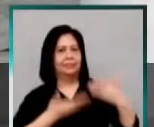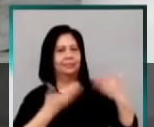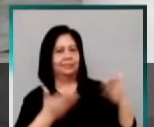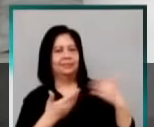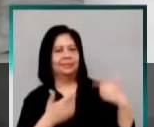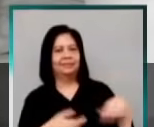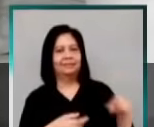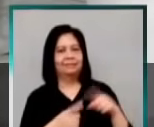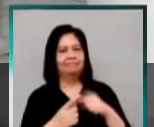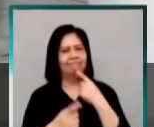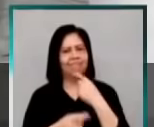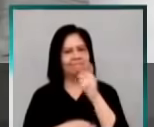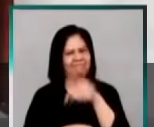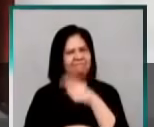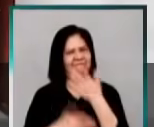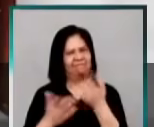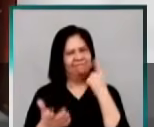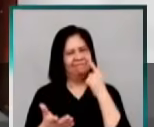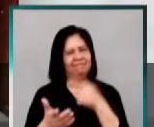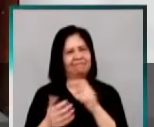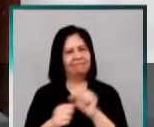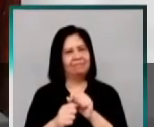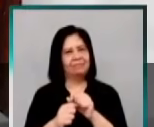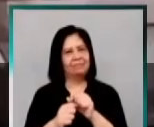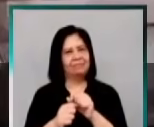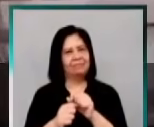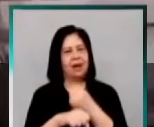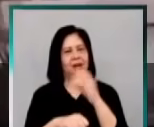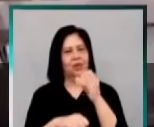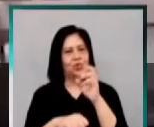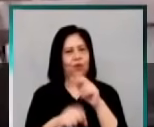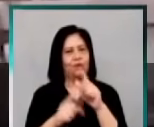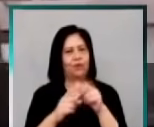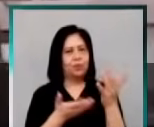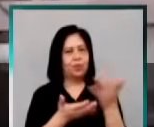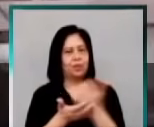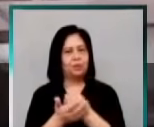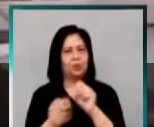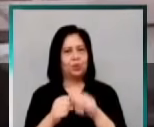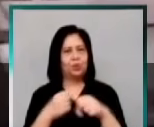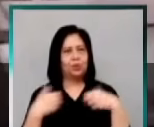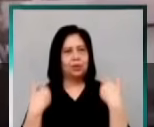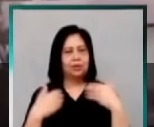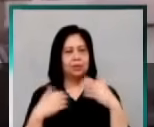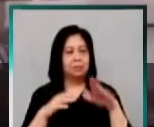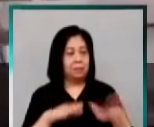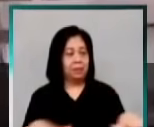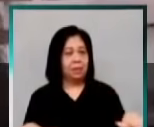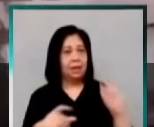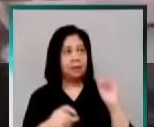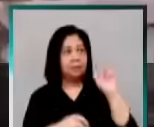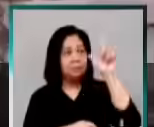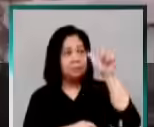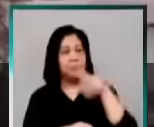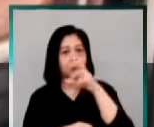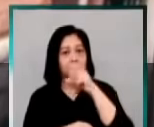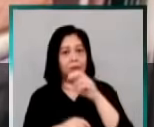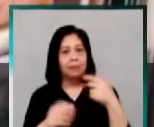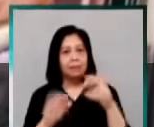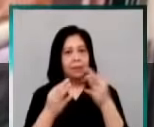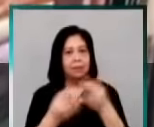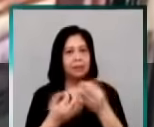niya, dapat siguro hardcover na lang i-collect mo para mga bata, pag lumaki sila, until eventually magka-family, they can still use the